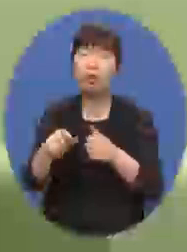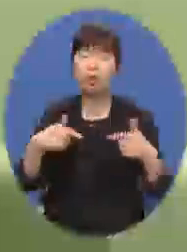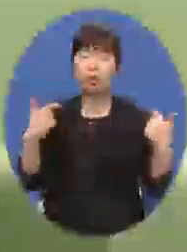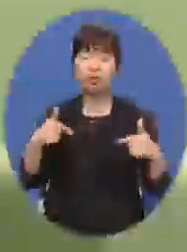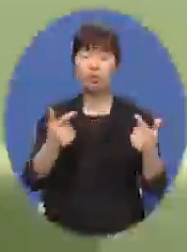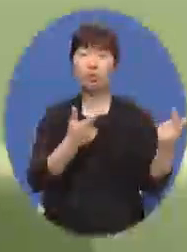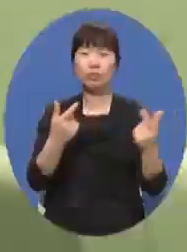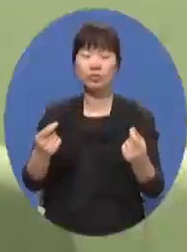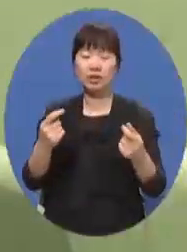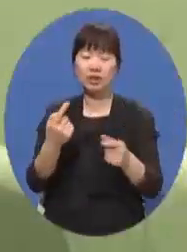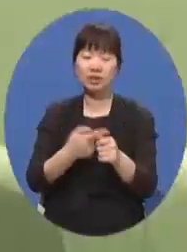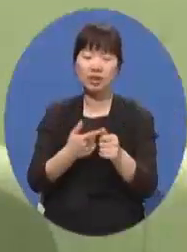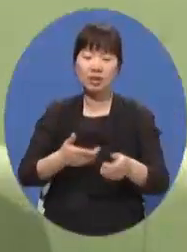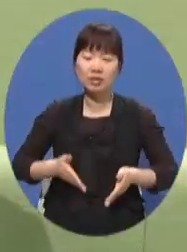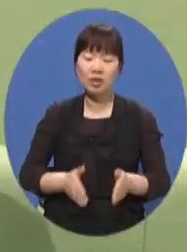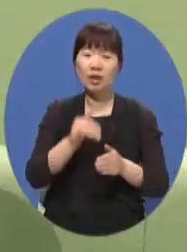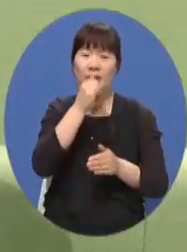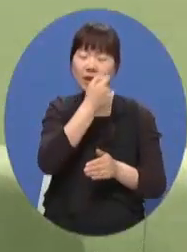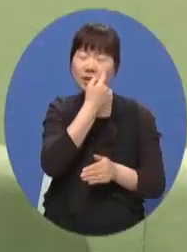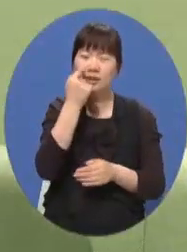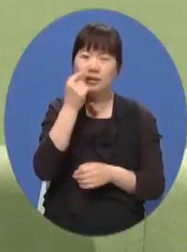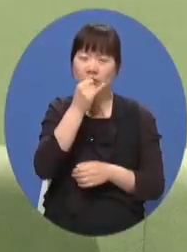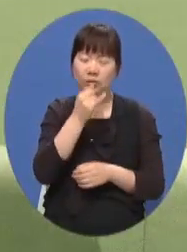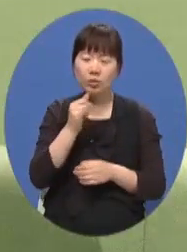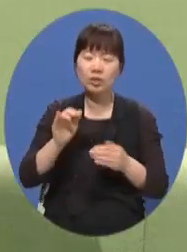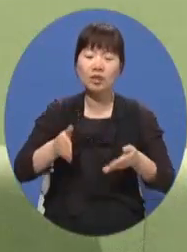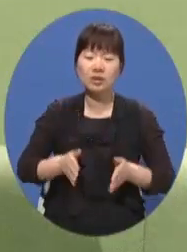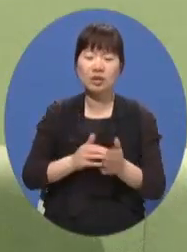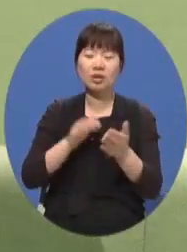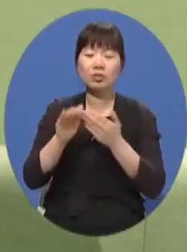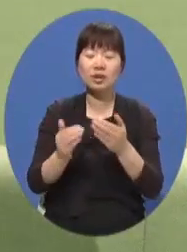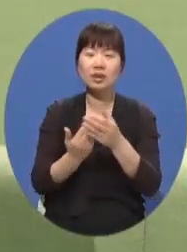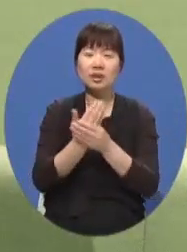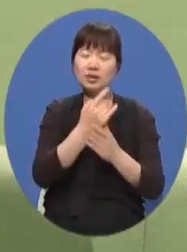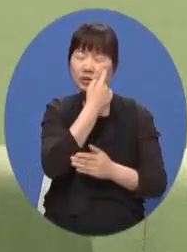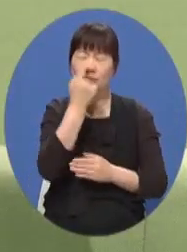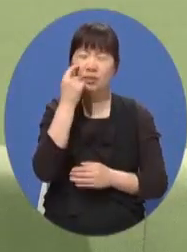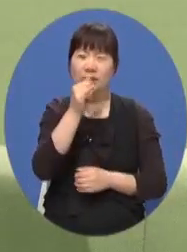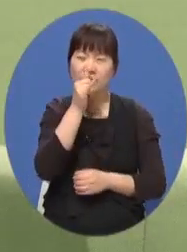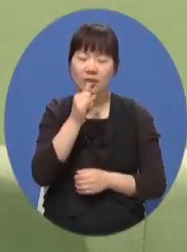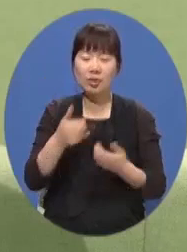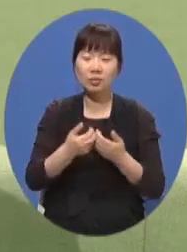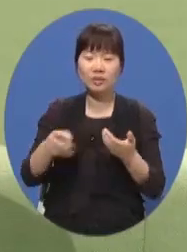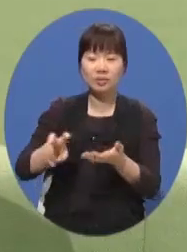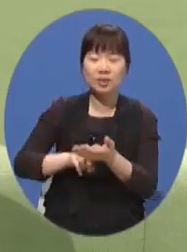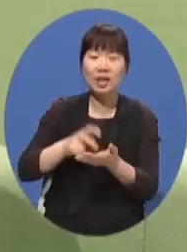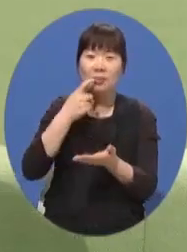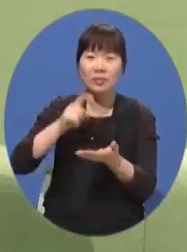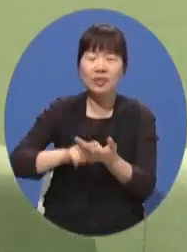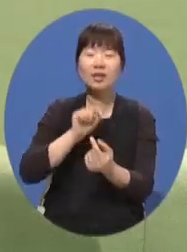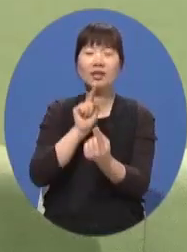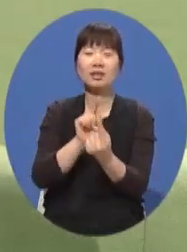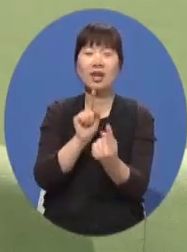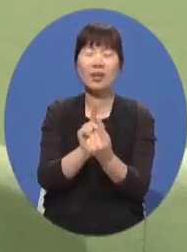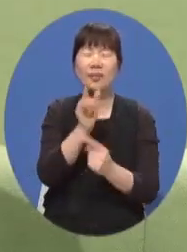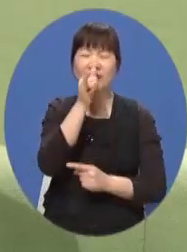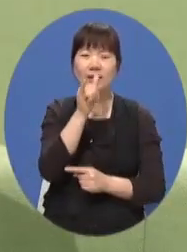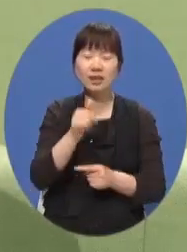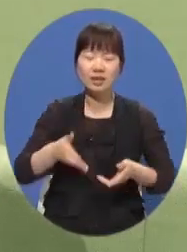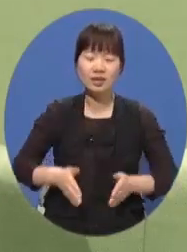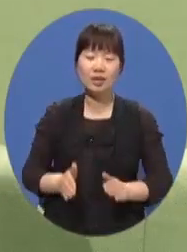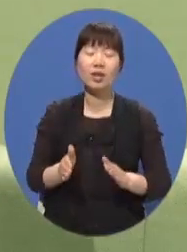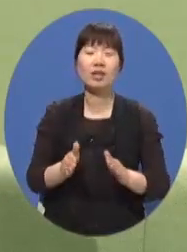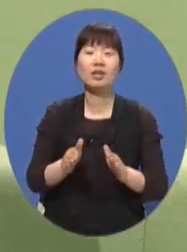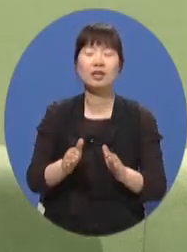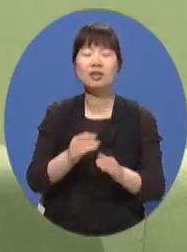항상 이제 모든 게 선천적인 요인도 있고 이제 후천적인 요인도 있어요. 네. 그래서 분리불안을 쉽게 겪을 수 있는 그런